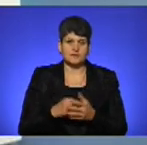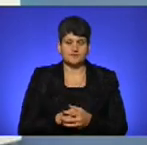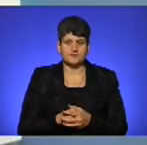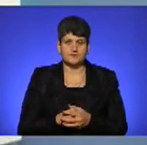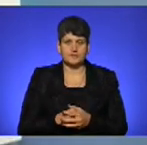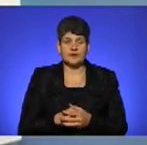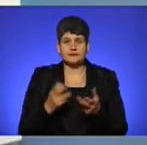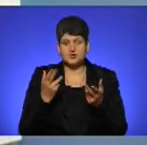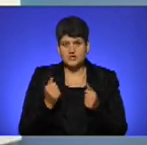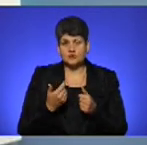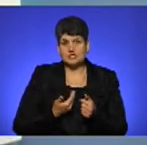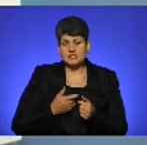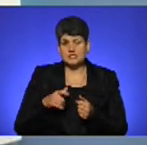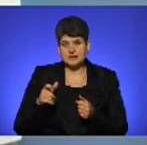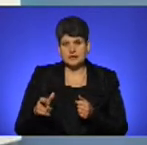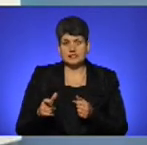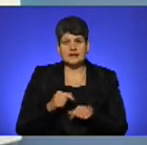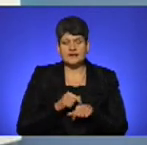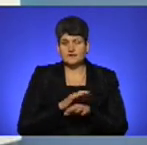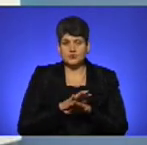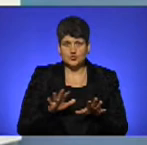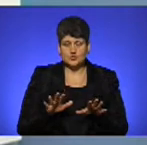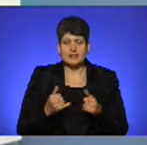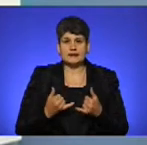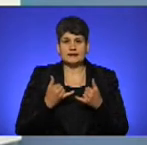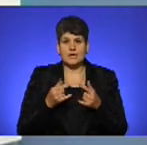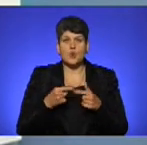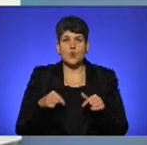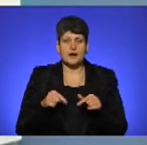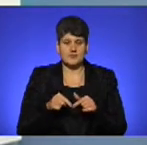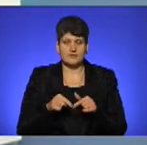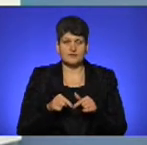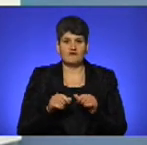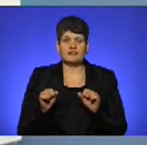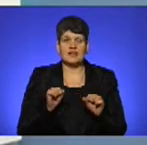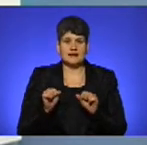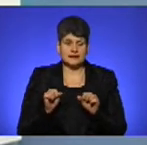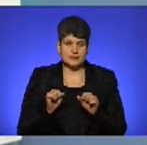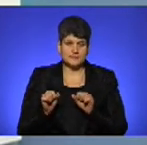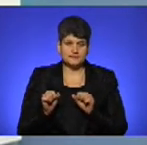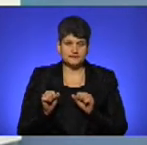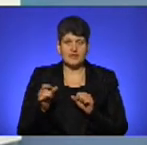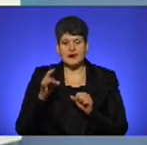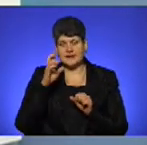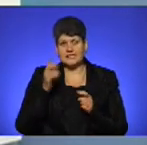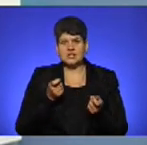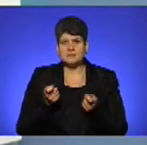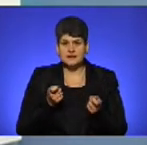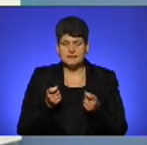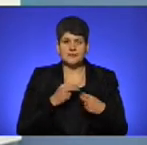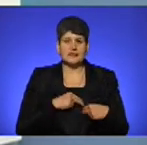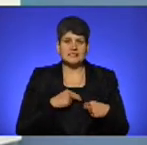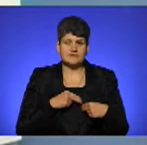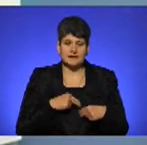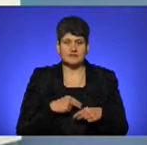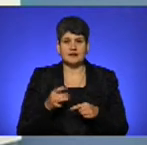для звичайних жителів, можливо, це буде майже зовсім не відчутно, але для органів влади, райдержадміністрації, працівників і